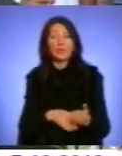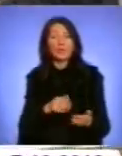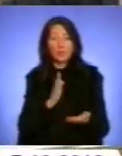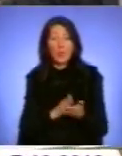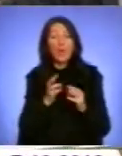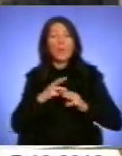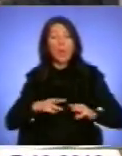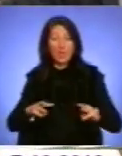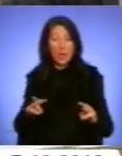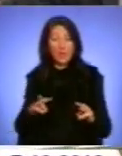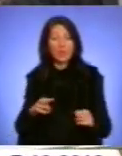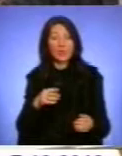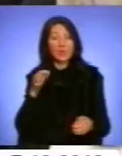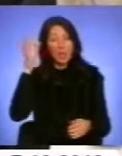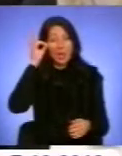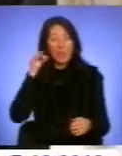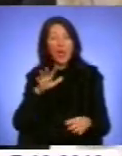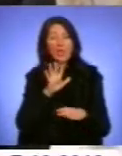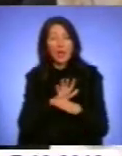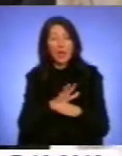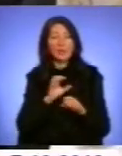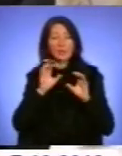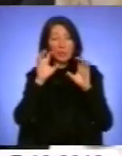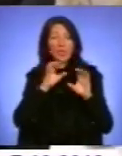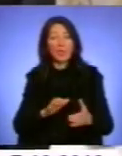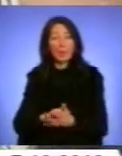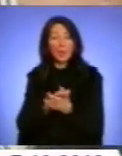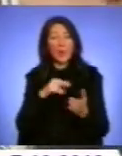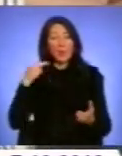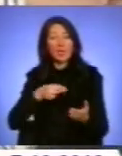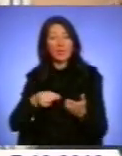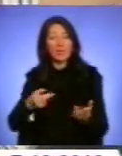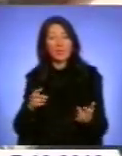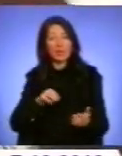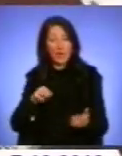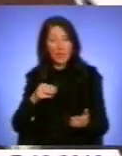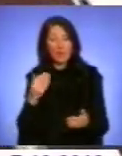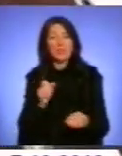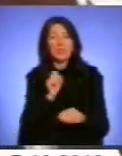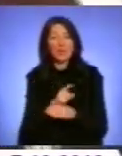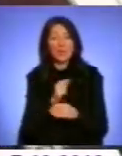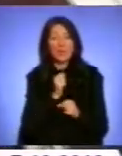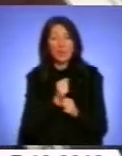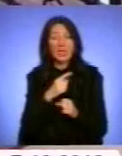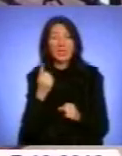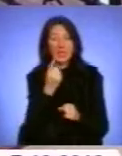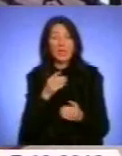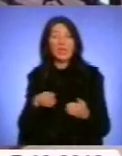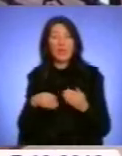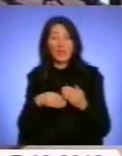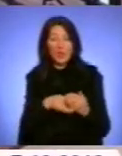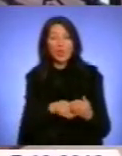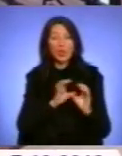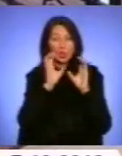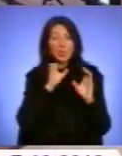парламент. Нагадаємо, указ про Конституційну асамблею президент підписав ще у травні. І є завдання напрацювати єдиний варіант конституційних змін.